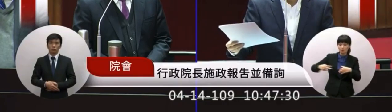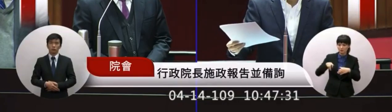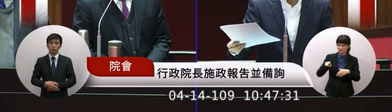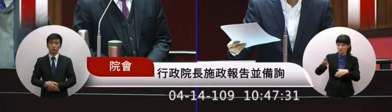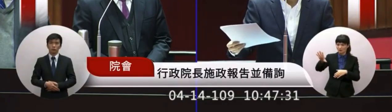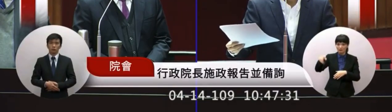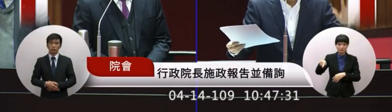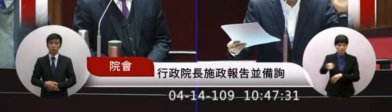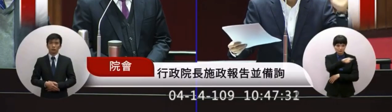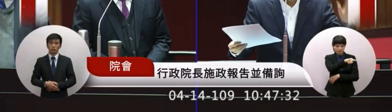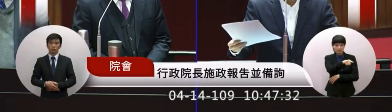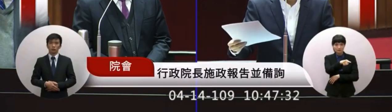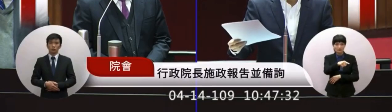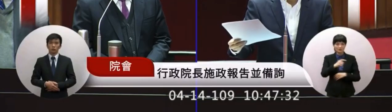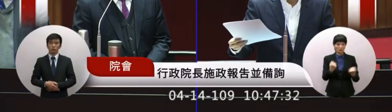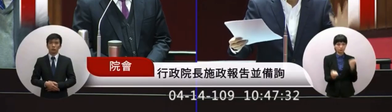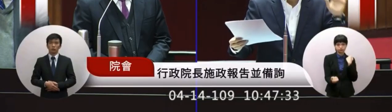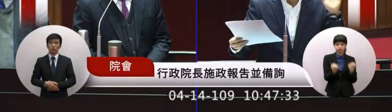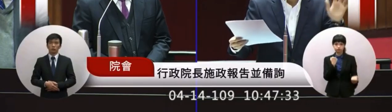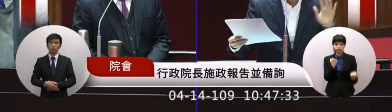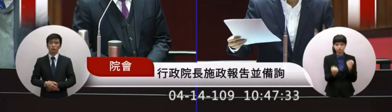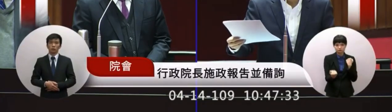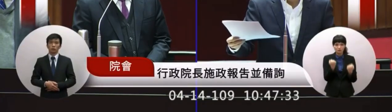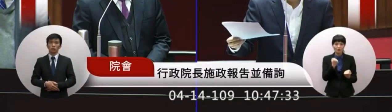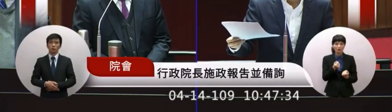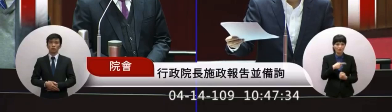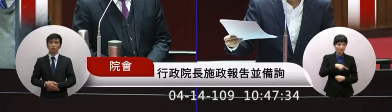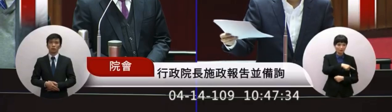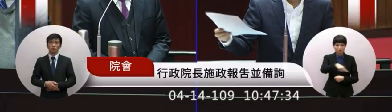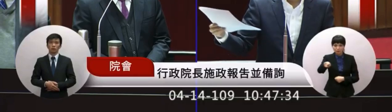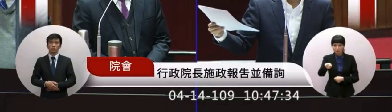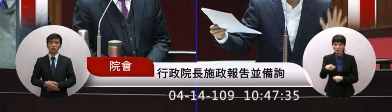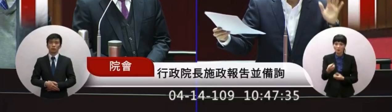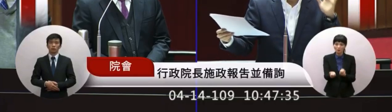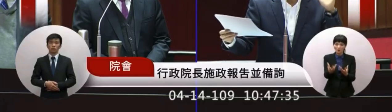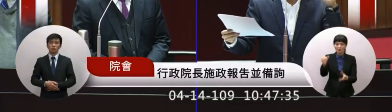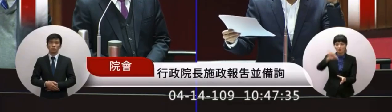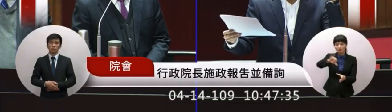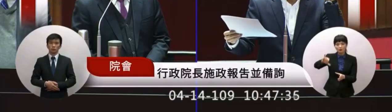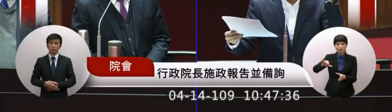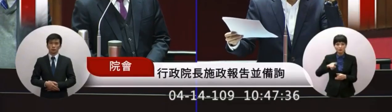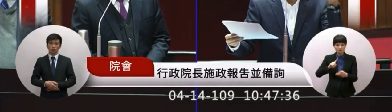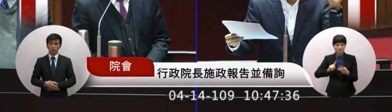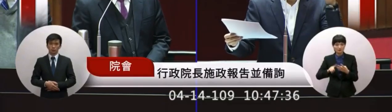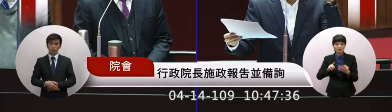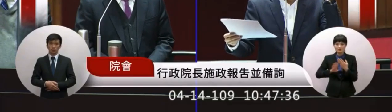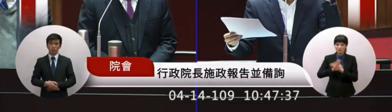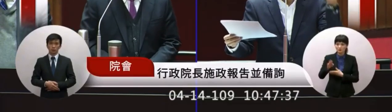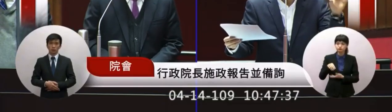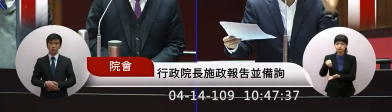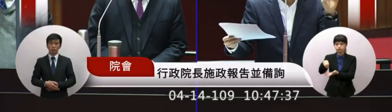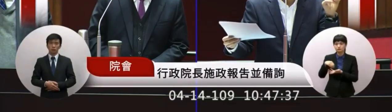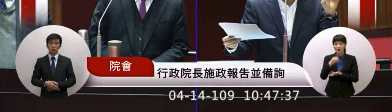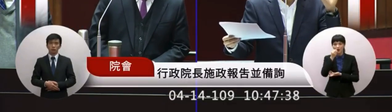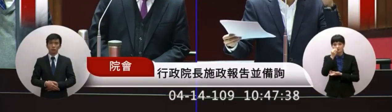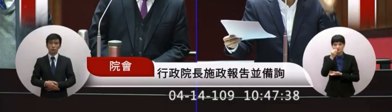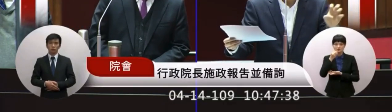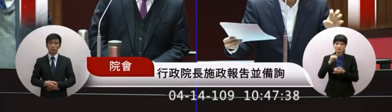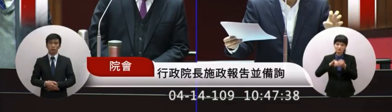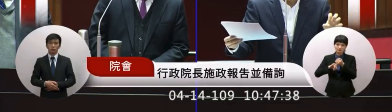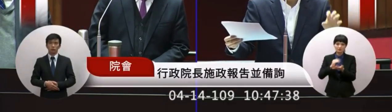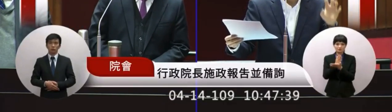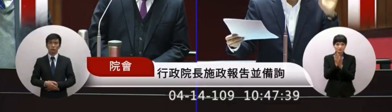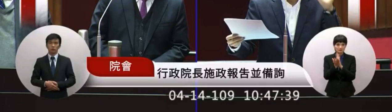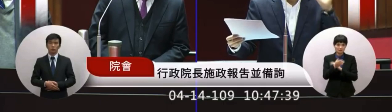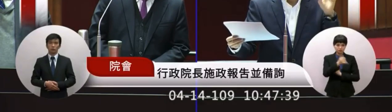房也看得到他啦，还去浇花，还去拿外送食物。其实这些在住宅，特别我觉得在都会区很